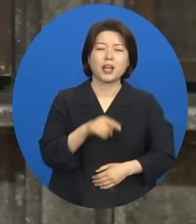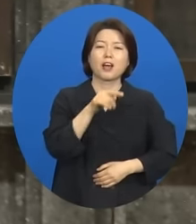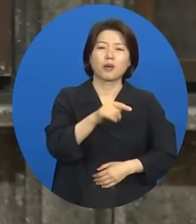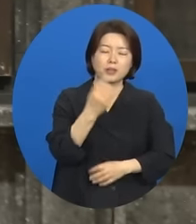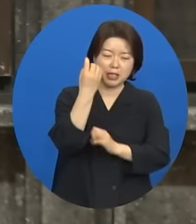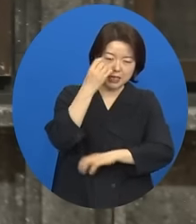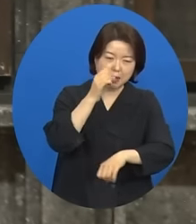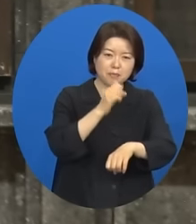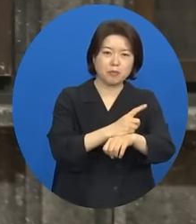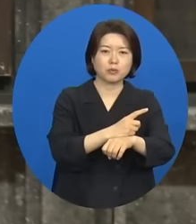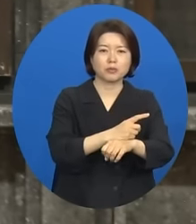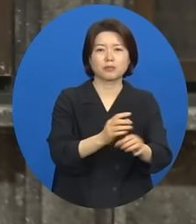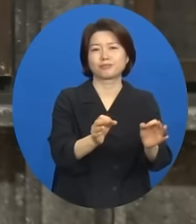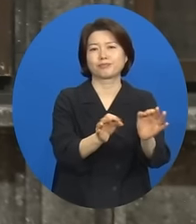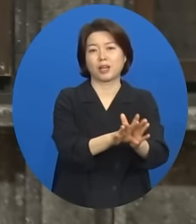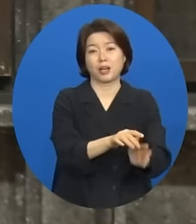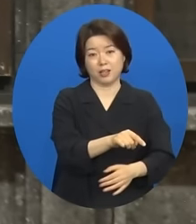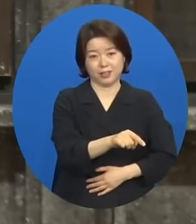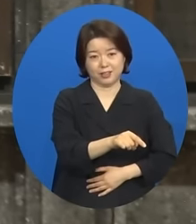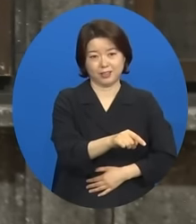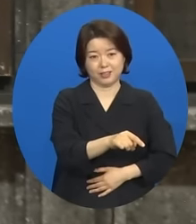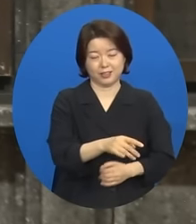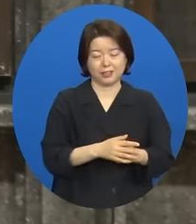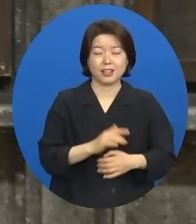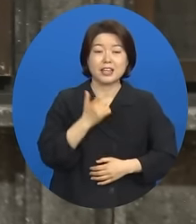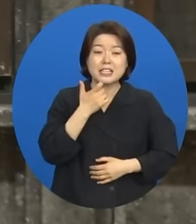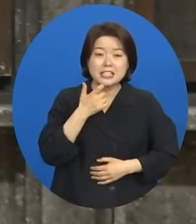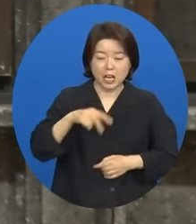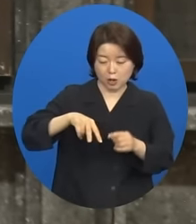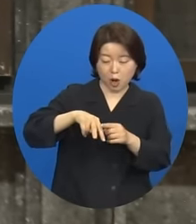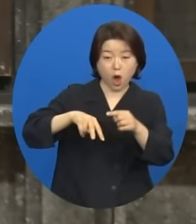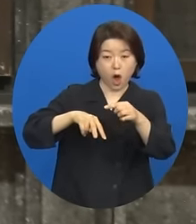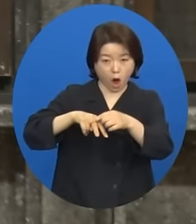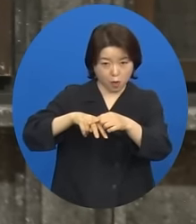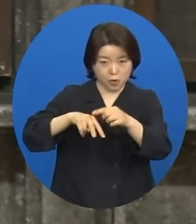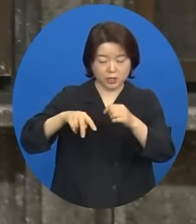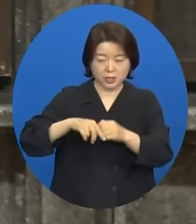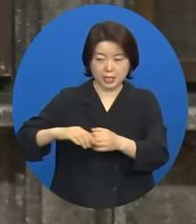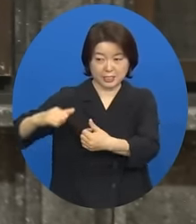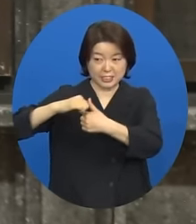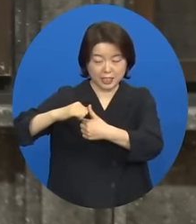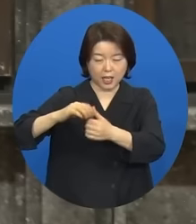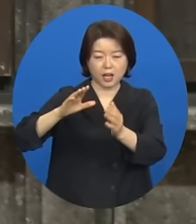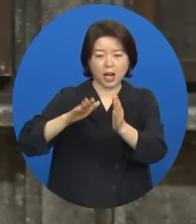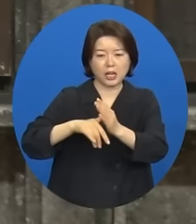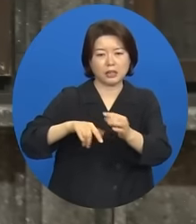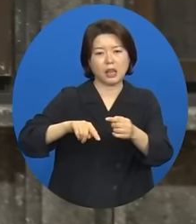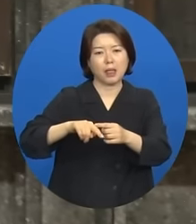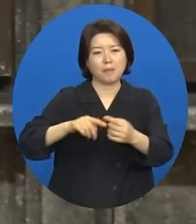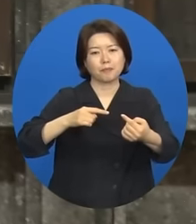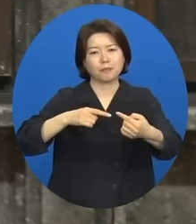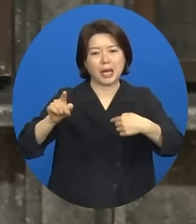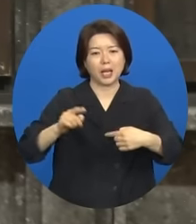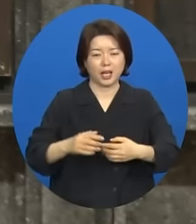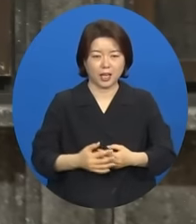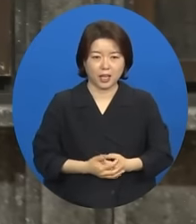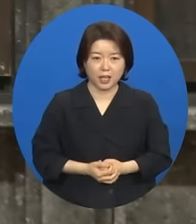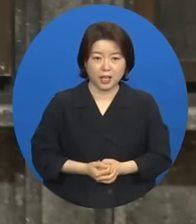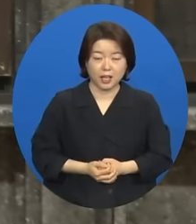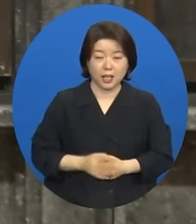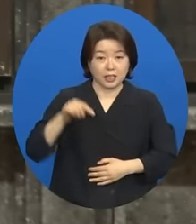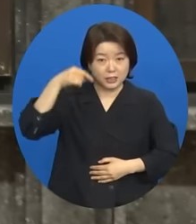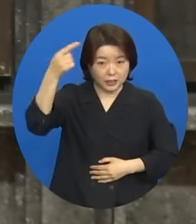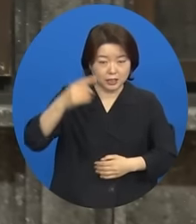되죠. 26절인데요 야곱의 허벅지 관절이 사람과 씨름할 때 어긋났다. 그러면서 그 26절에 보니까 그